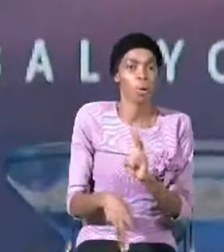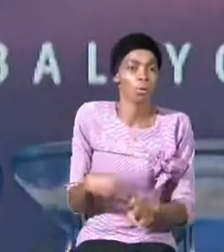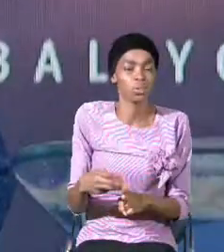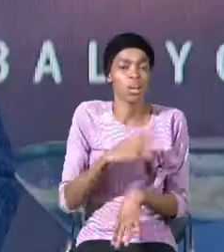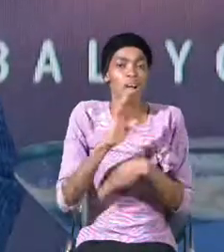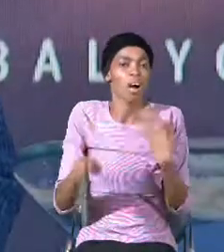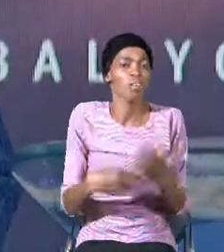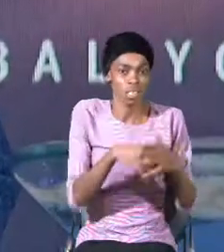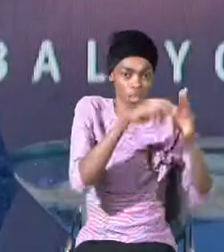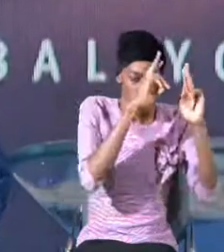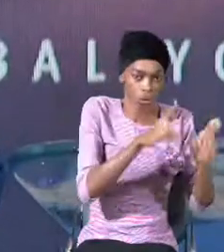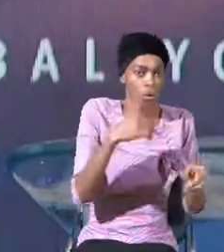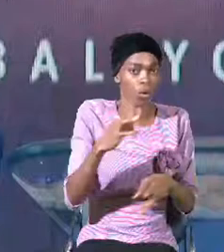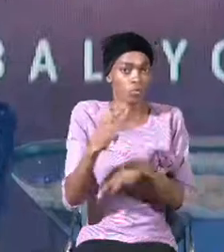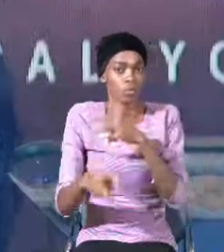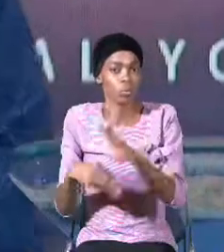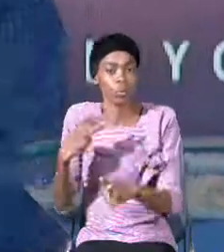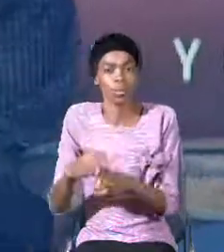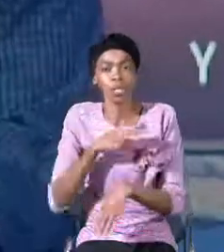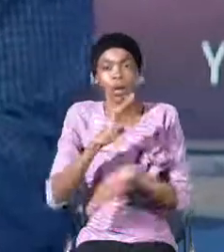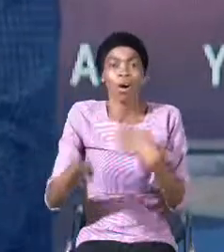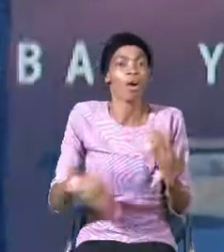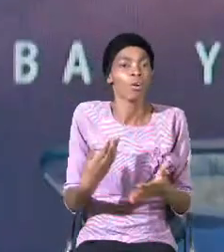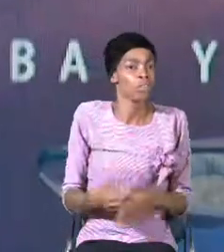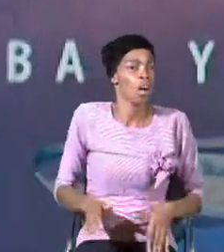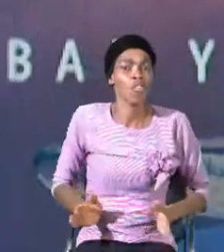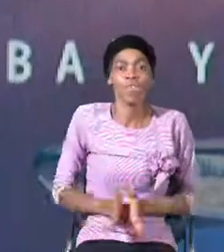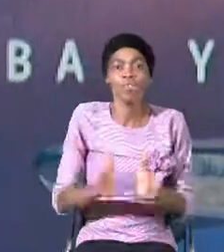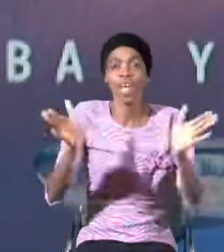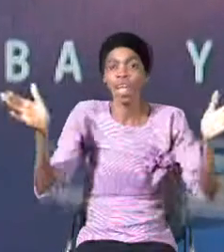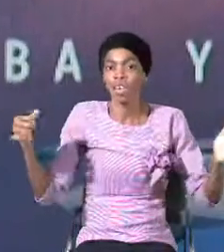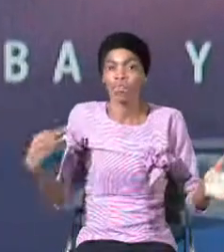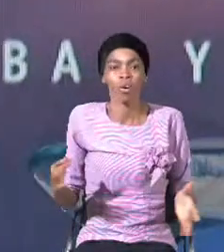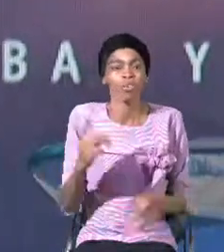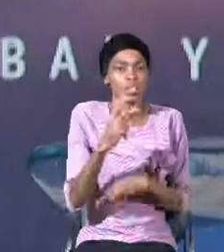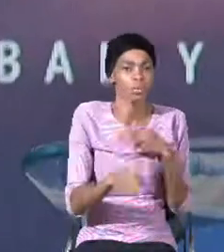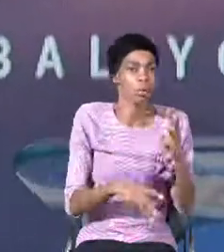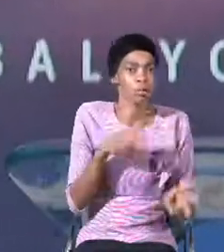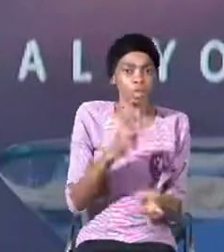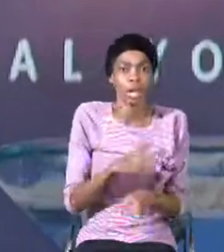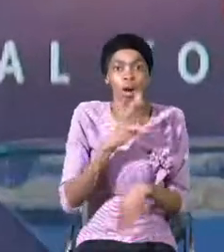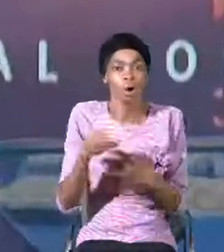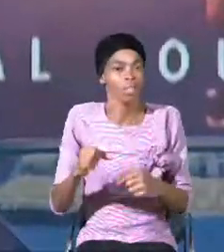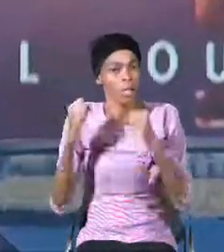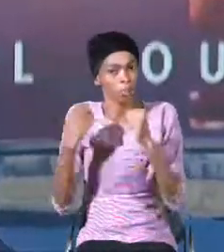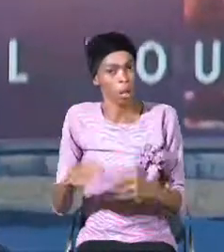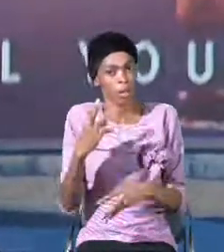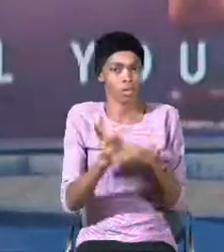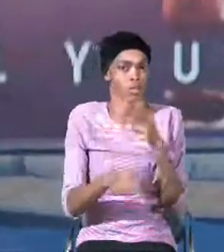tous les biens de popularité du monde, toute la puissance et l'autorité du